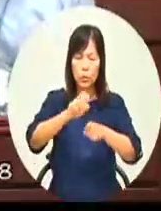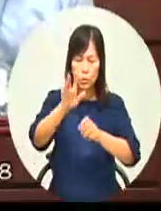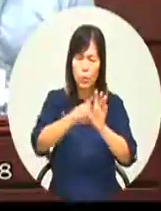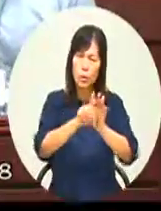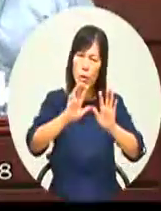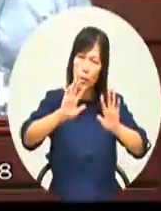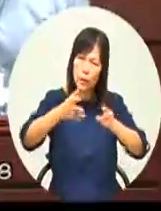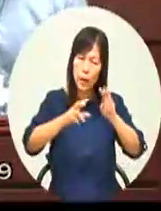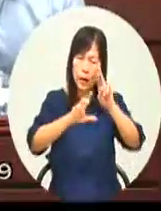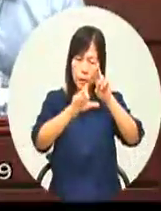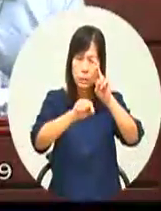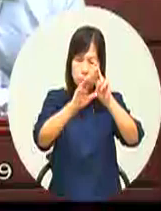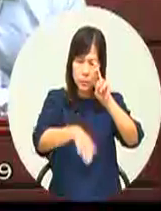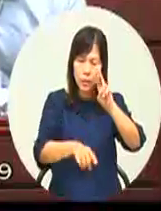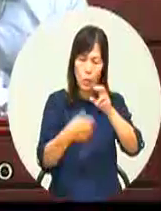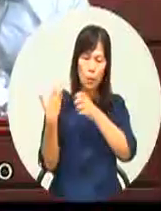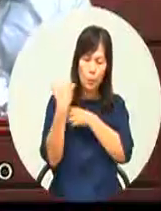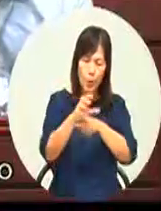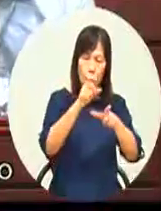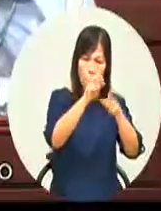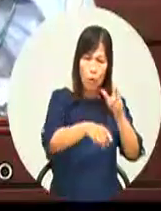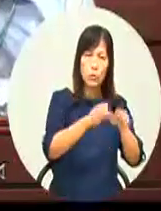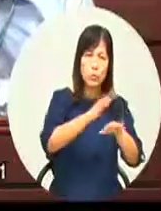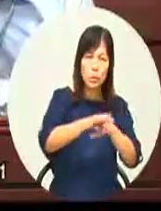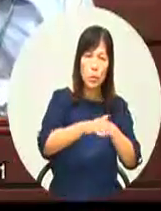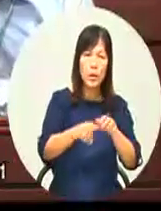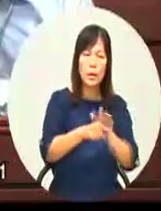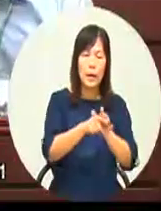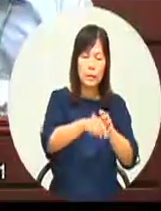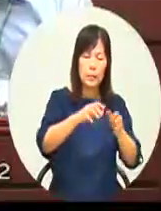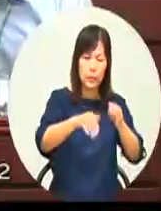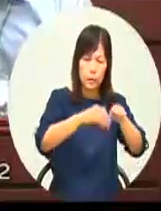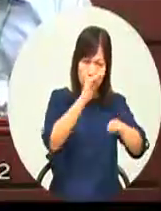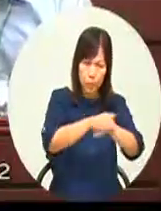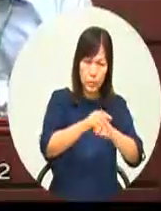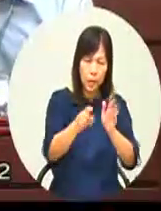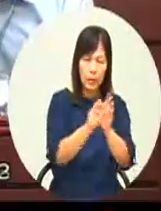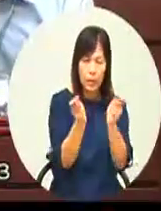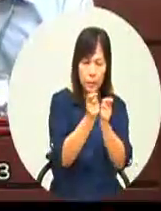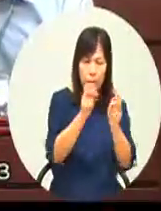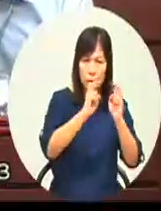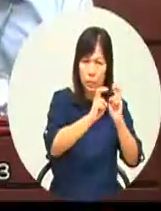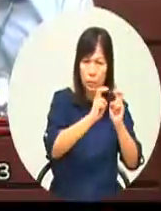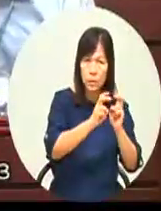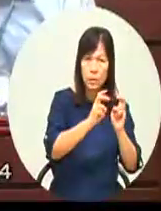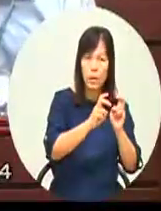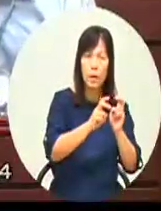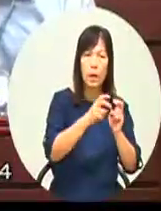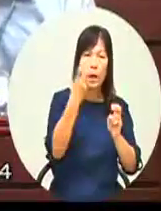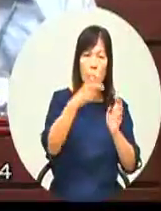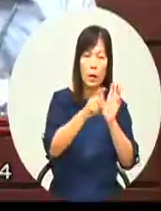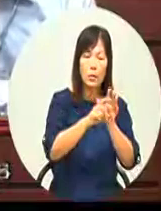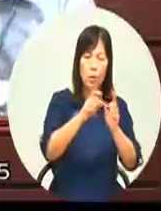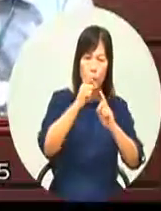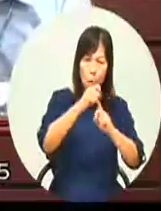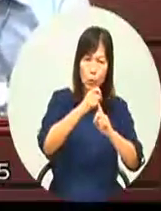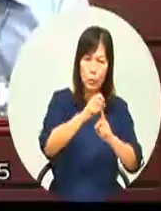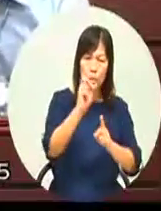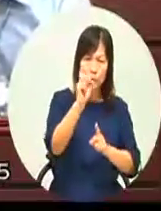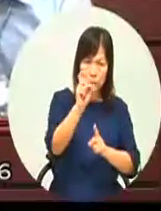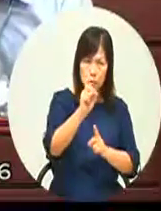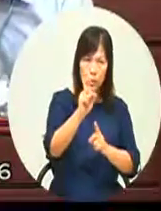底之后就可以发包。我们先把那个完成，因为那个地方接近捷运站，而且又有十条公车路线可以在那